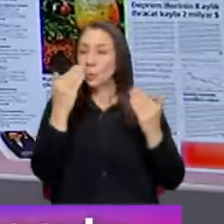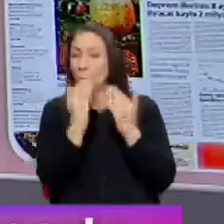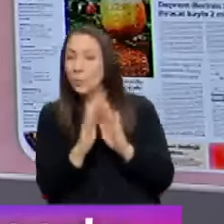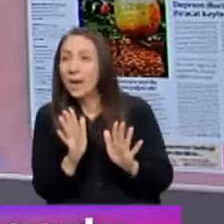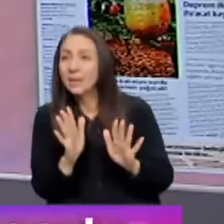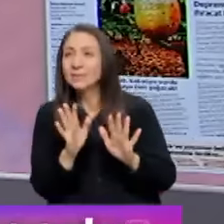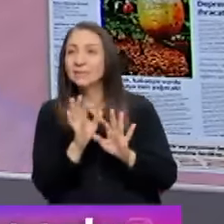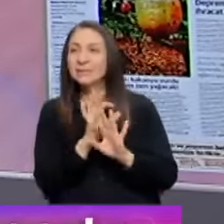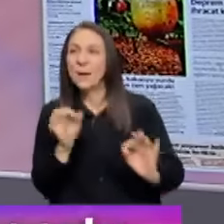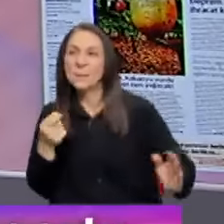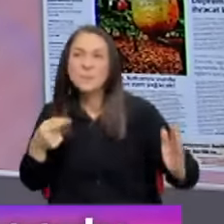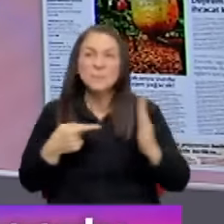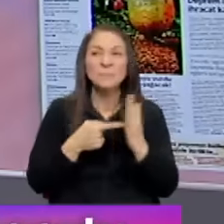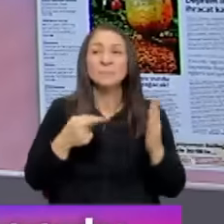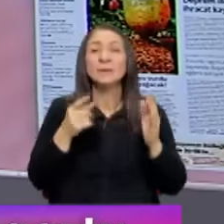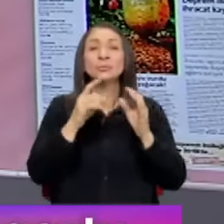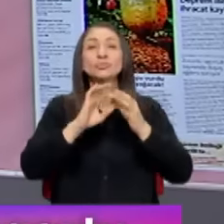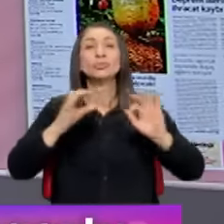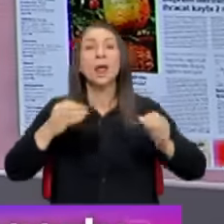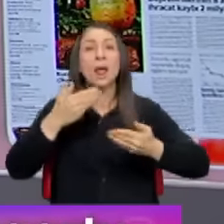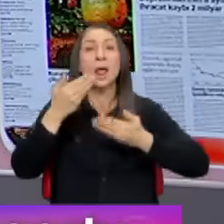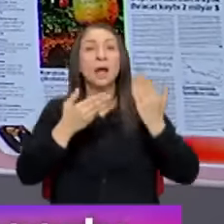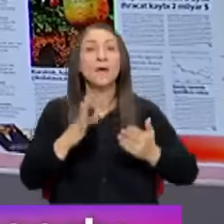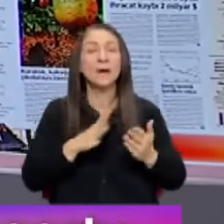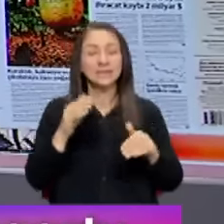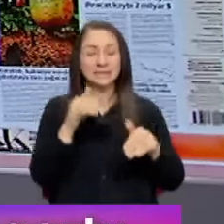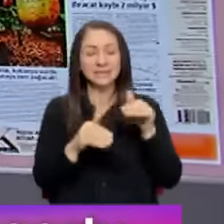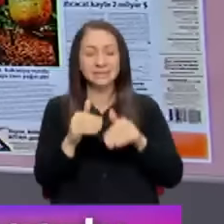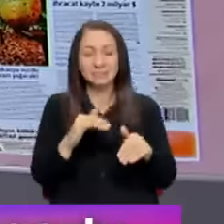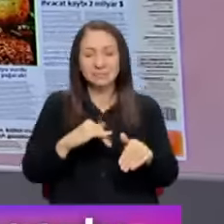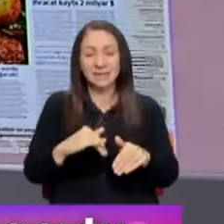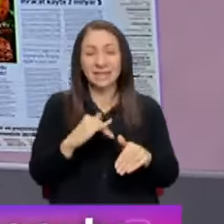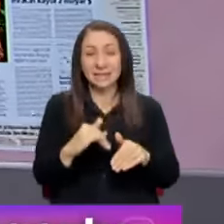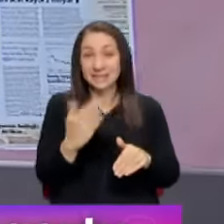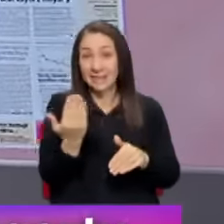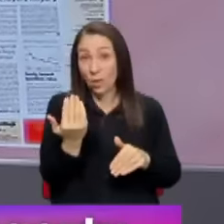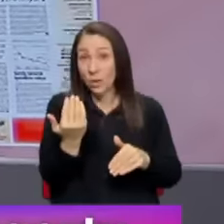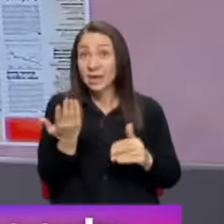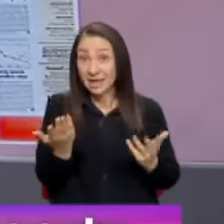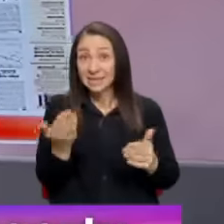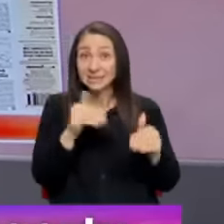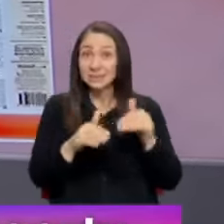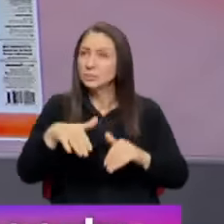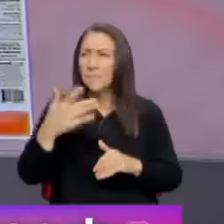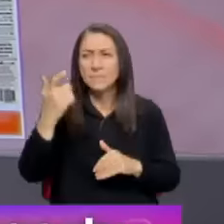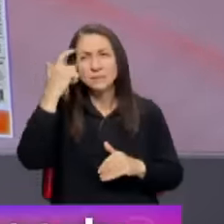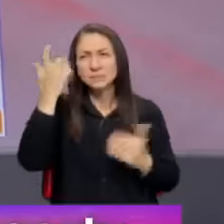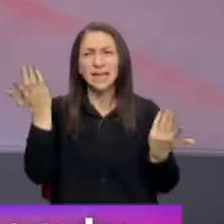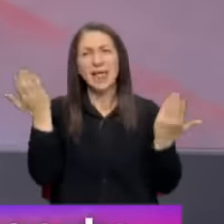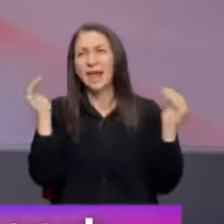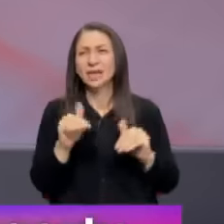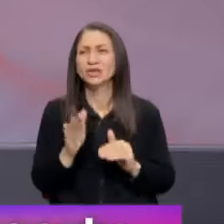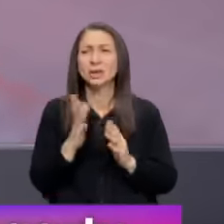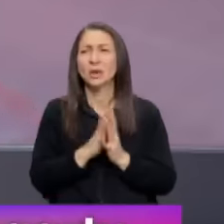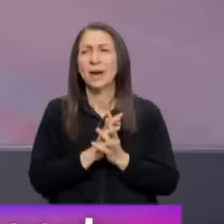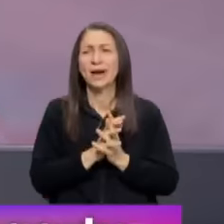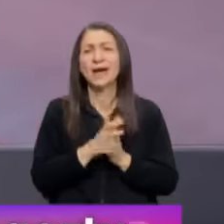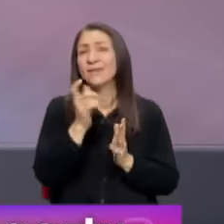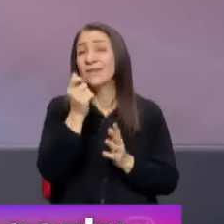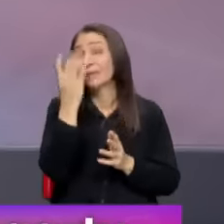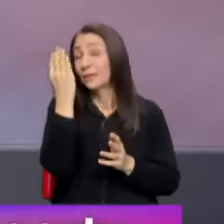da isabetli olmayan sözler, cümleler var. Seçimin arifesinde, seçimden sonra başımıza neler gelecek acaba?